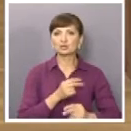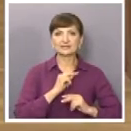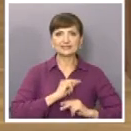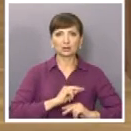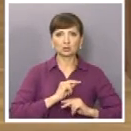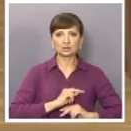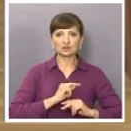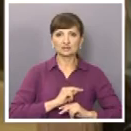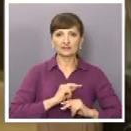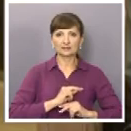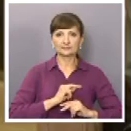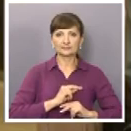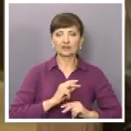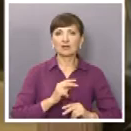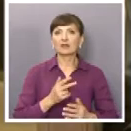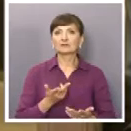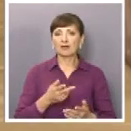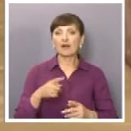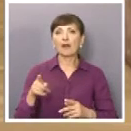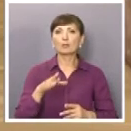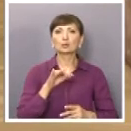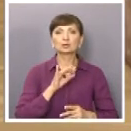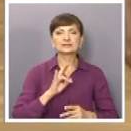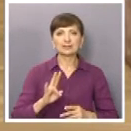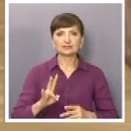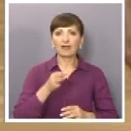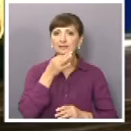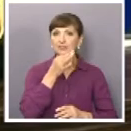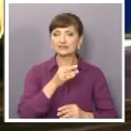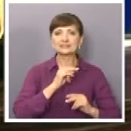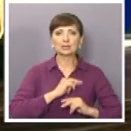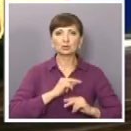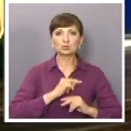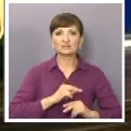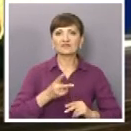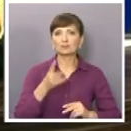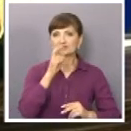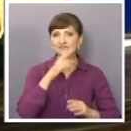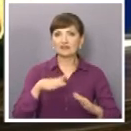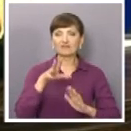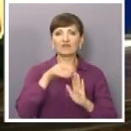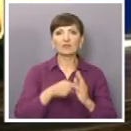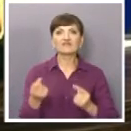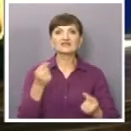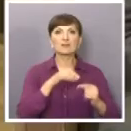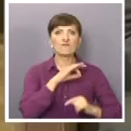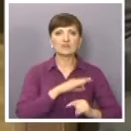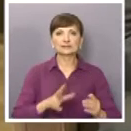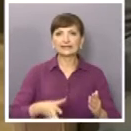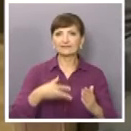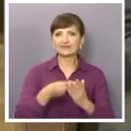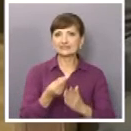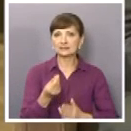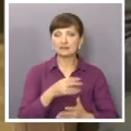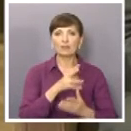сотрудничестве. В свою очередь Владимир Путин отметил сотрудничество двух стран в рамках взаимовыгодных инвестиций.